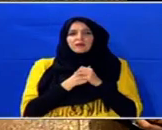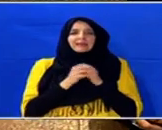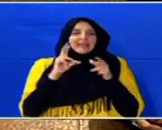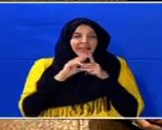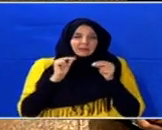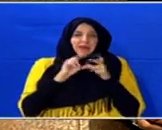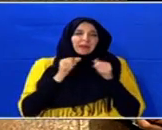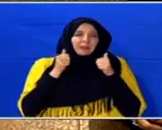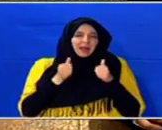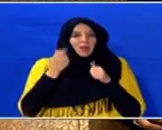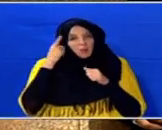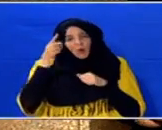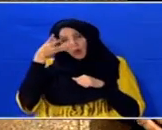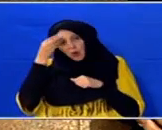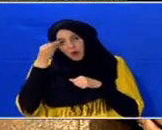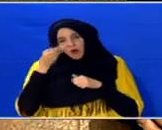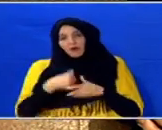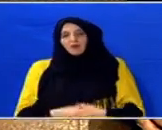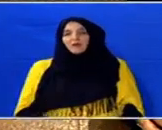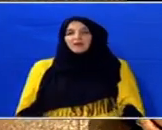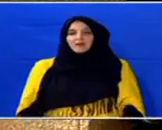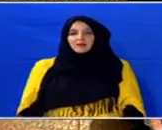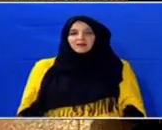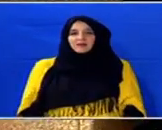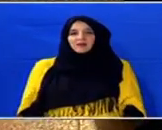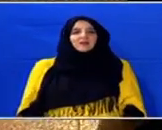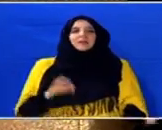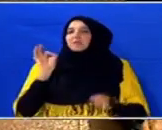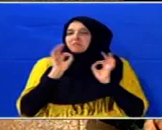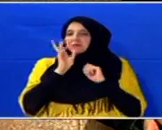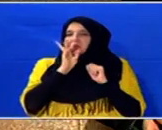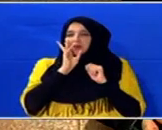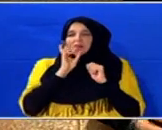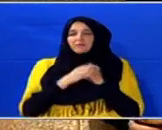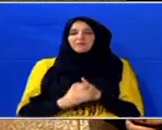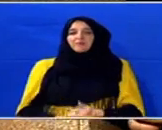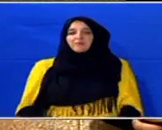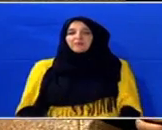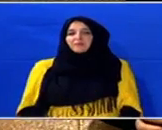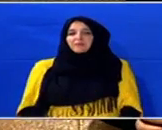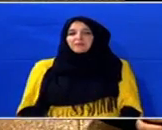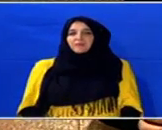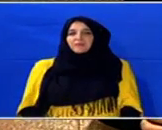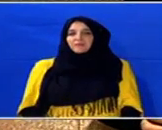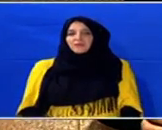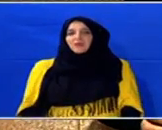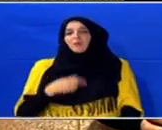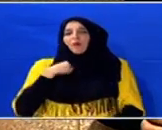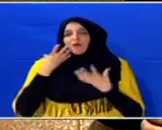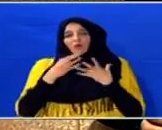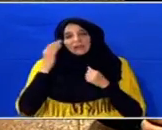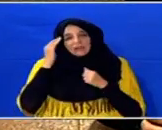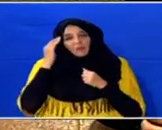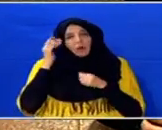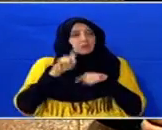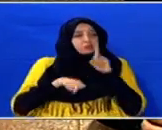مليح حتى كان ندريت في الحفاد كيشدوهم لي ما كاش مشكل يجاوبك الشيخ ان شاء الله هذه اللي غاطني وانا حقيقه كانوا صوالح في